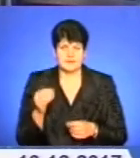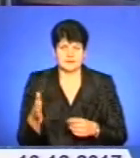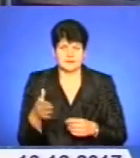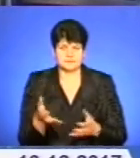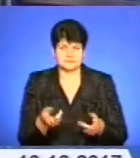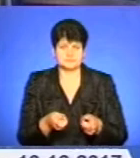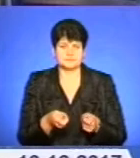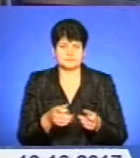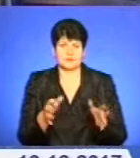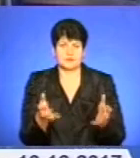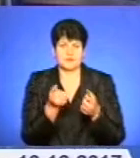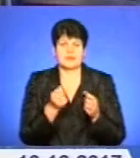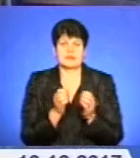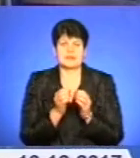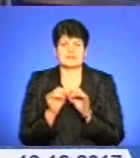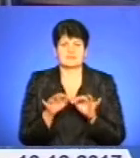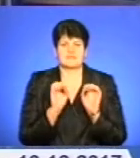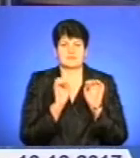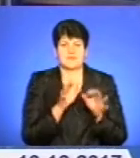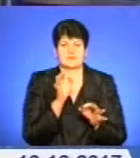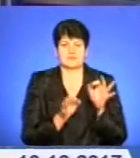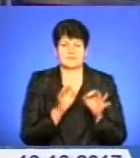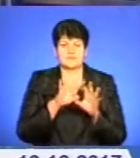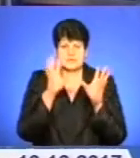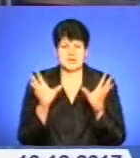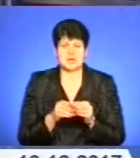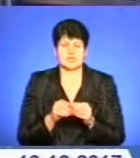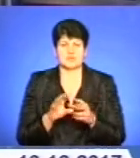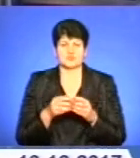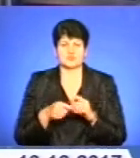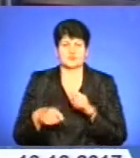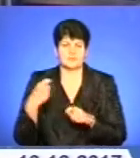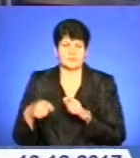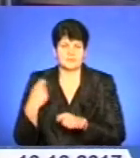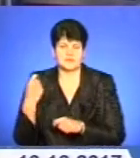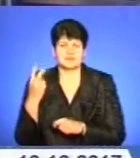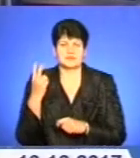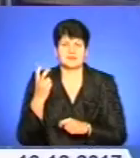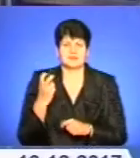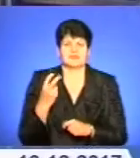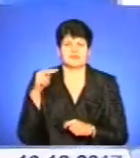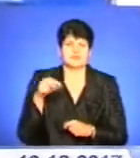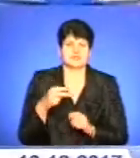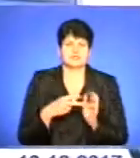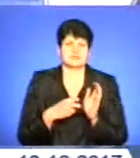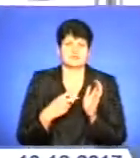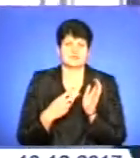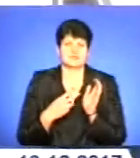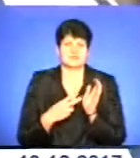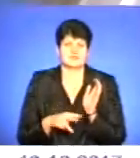Також 10 справ передали до судів. Загальна сума завданих збитків становить 2720 гривень.